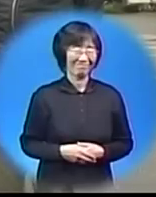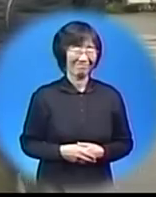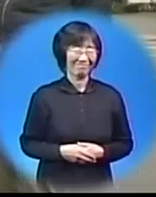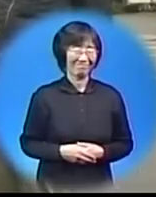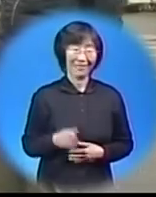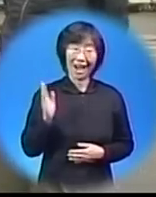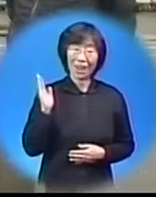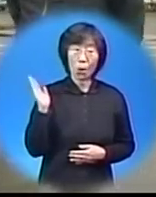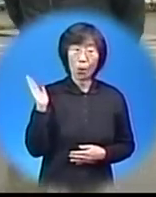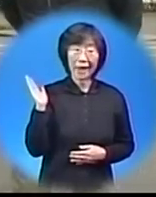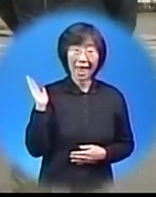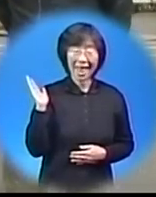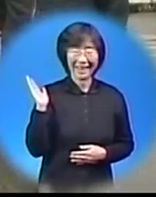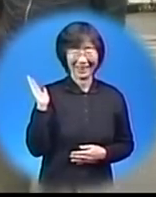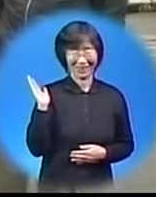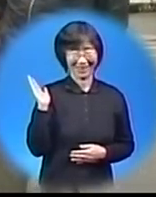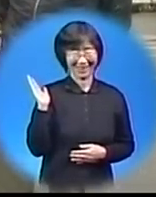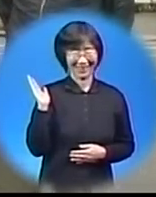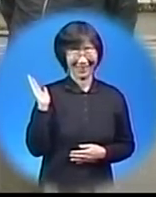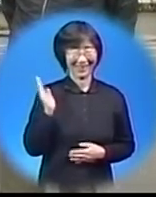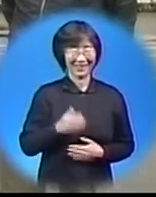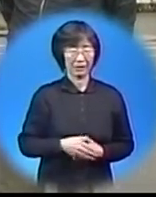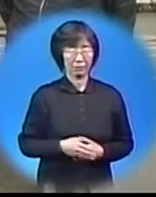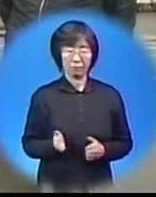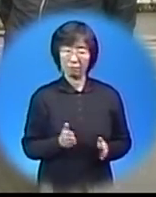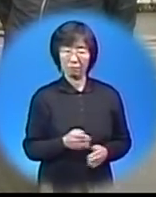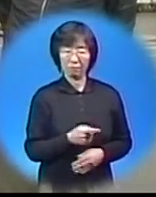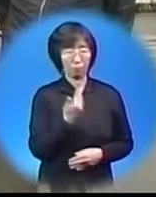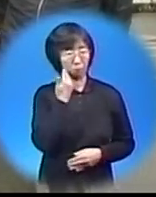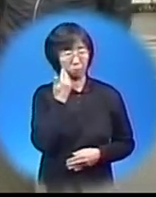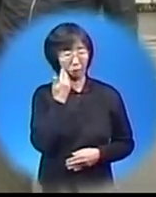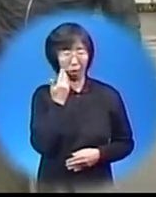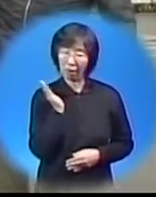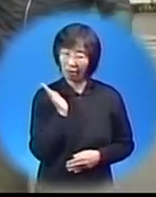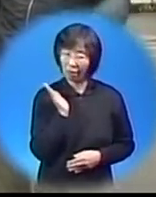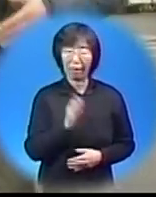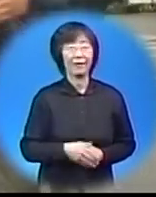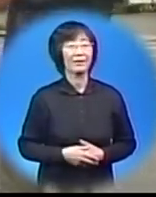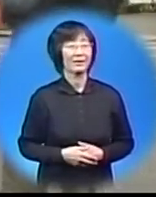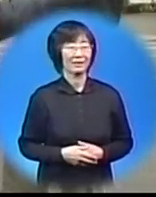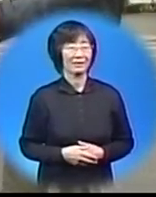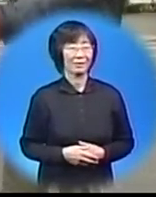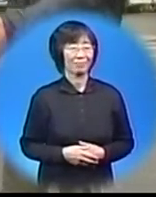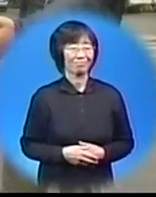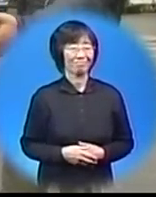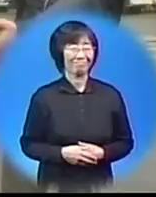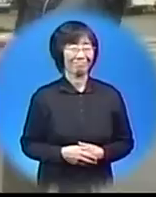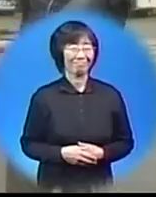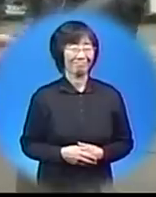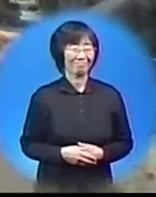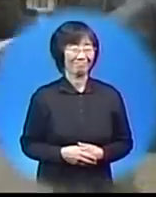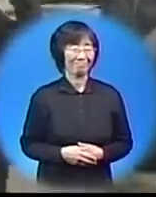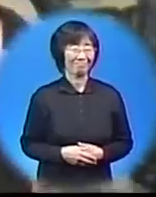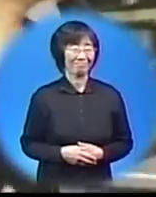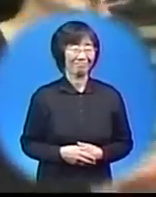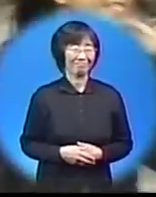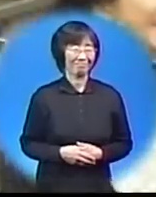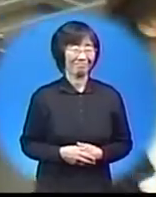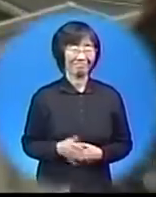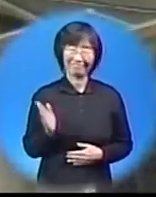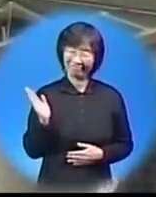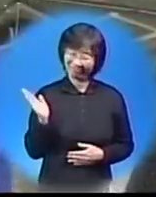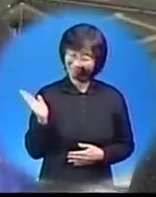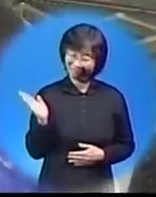到着しました、山下さん。 はい、到着しました、 はい、ところでどなたですか？ はい、我が上町観光商工